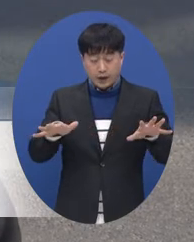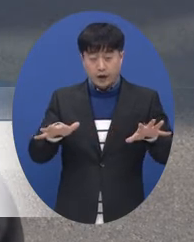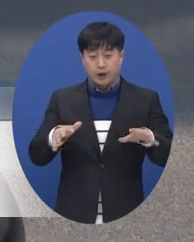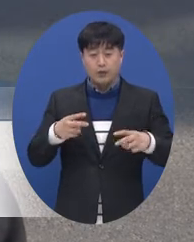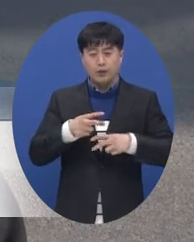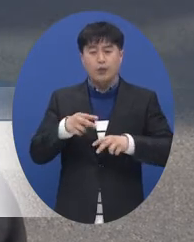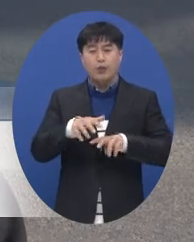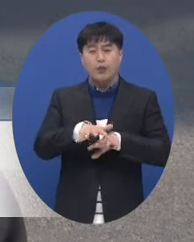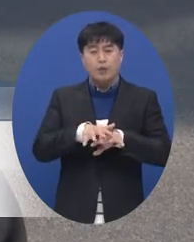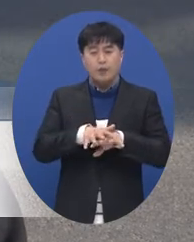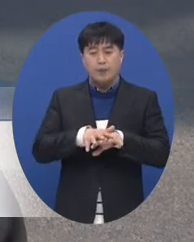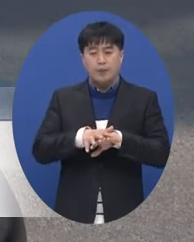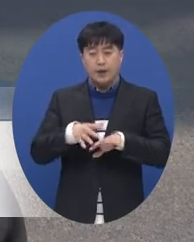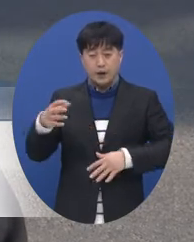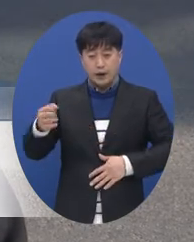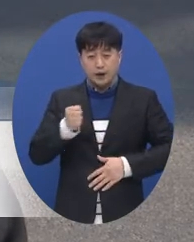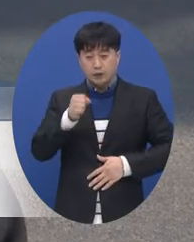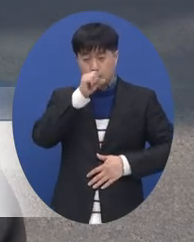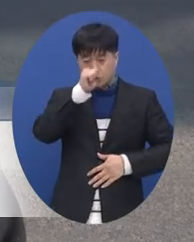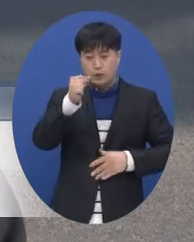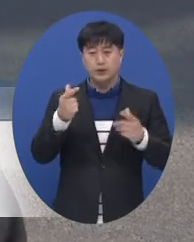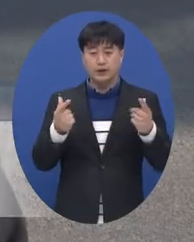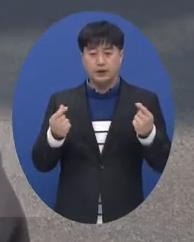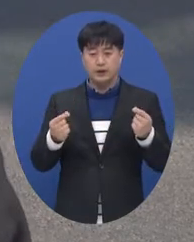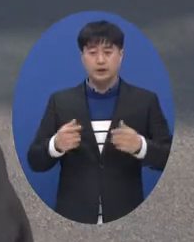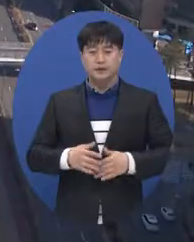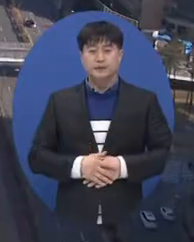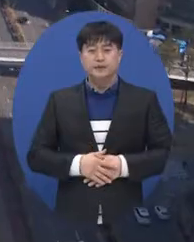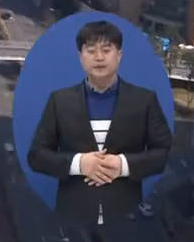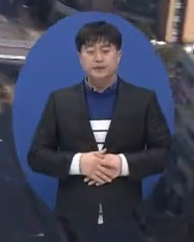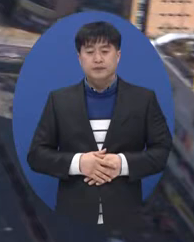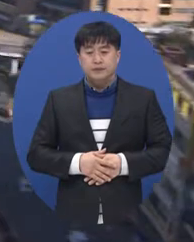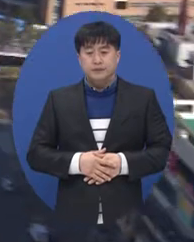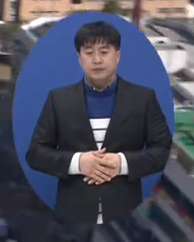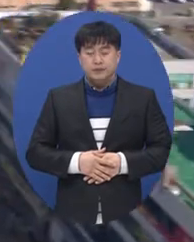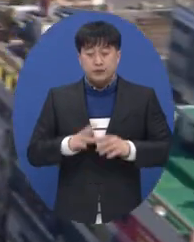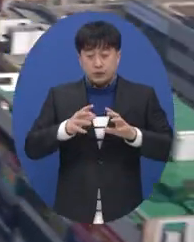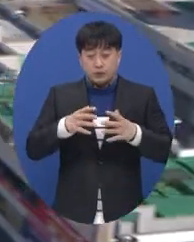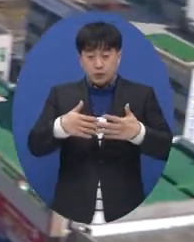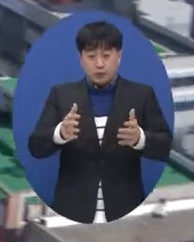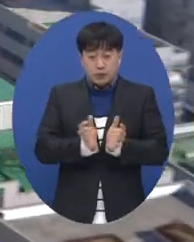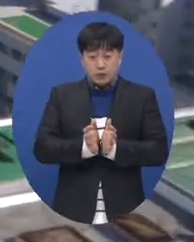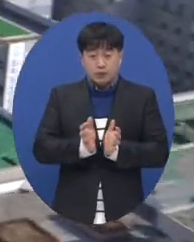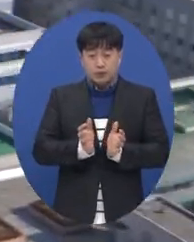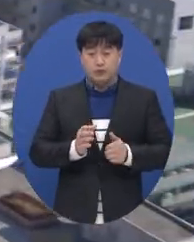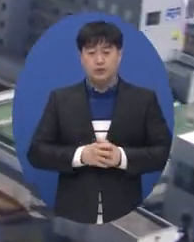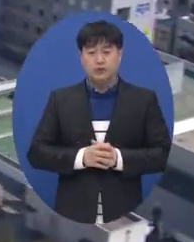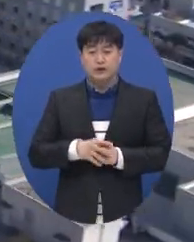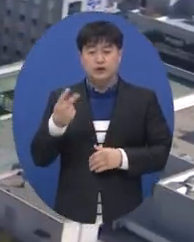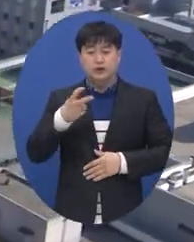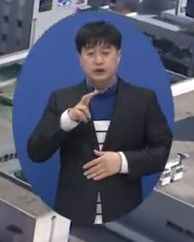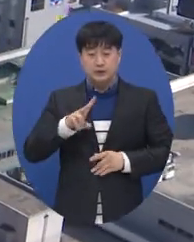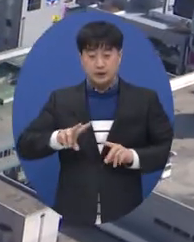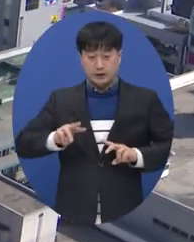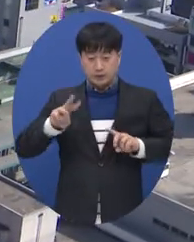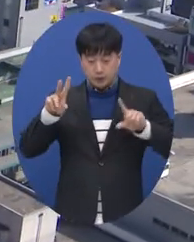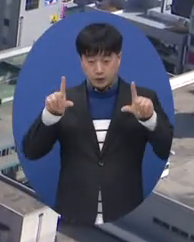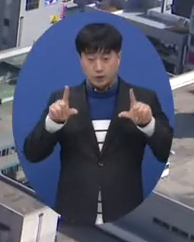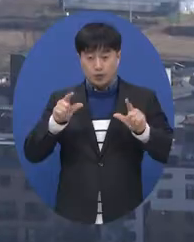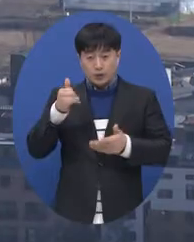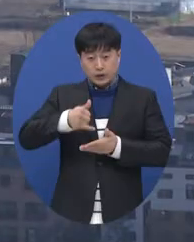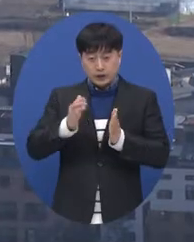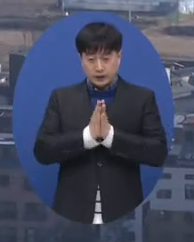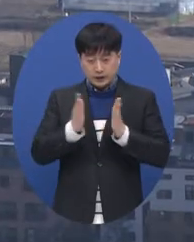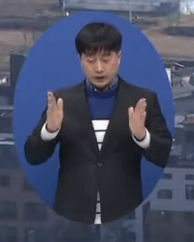있는 그런 교통망이 좀 확보됐으면 좋겠습니다. 국토부는 오는 2023년을 공사 시작